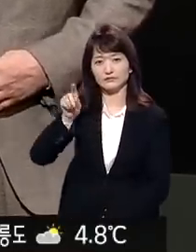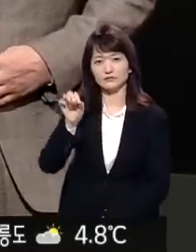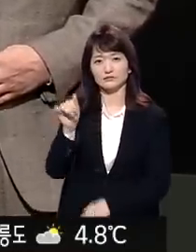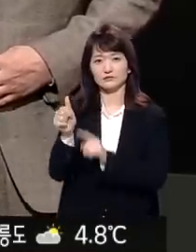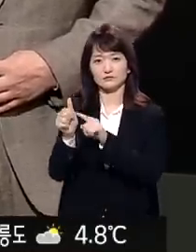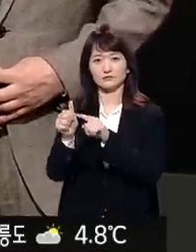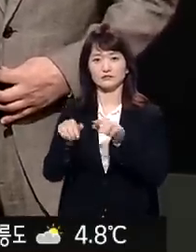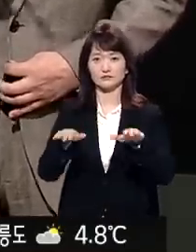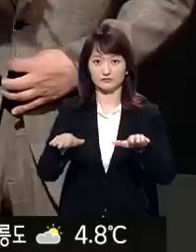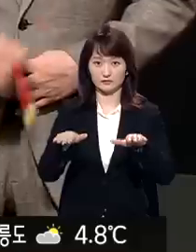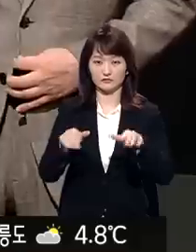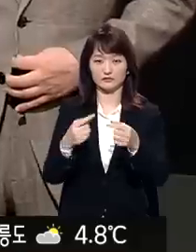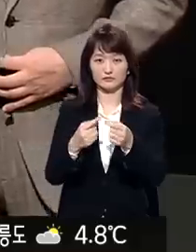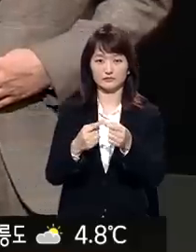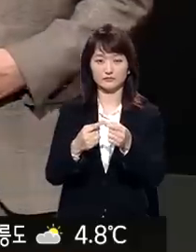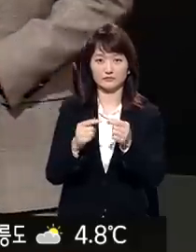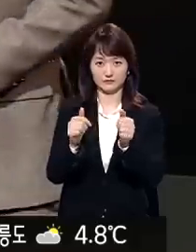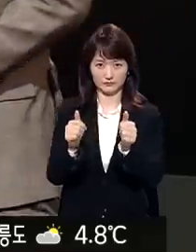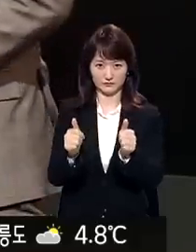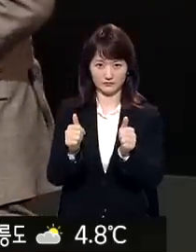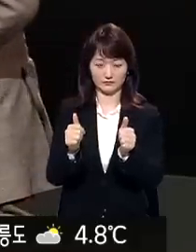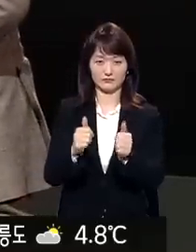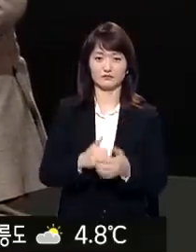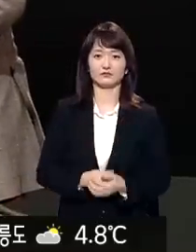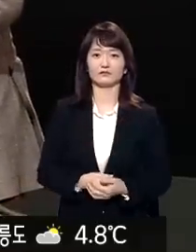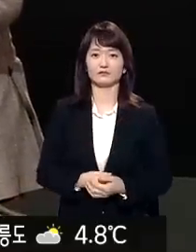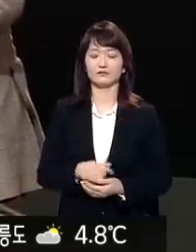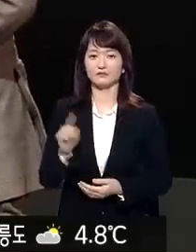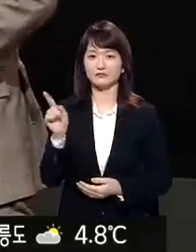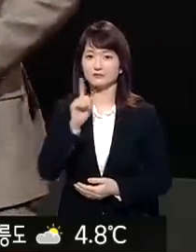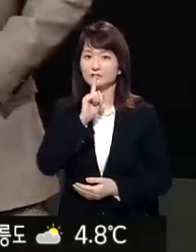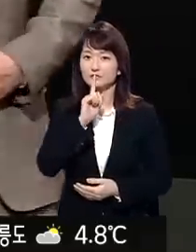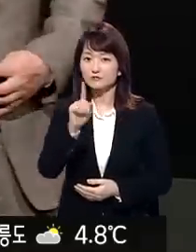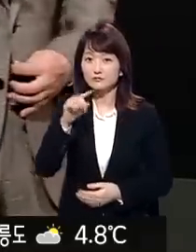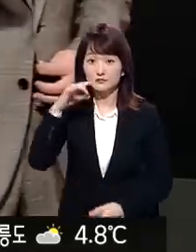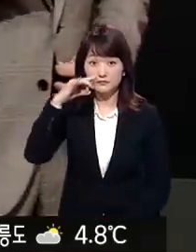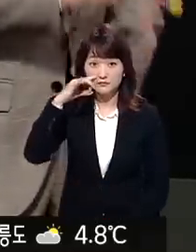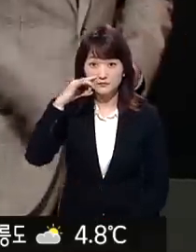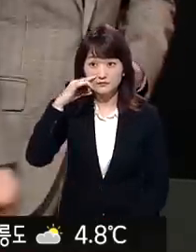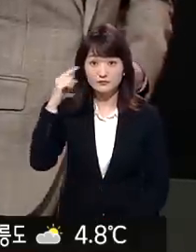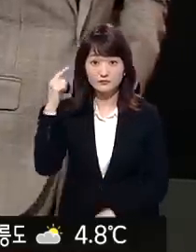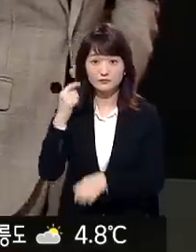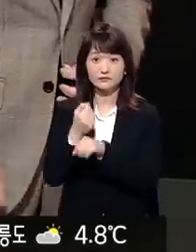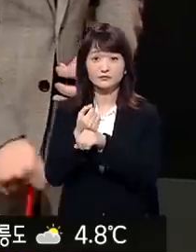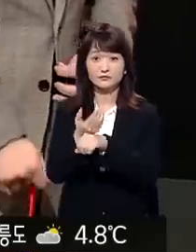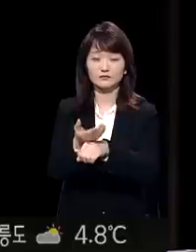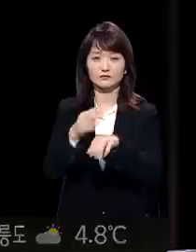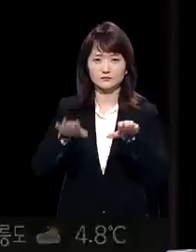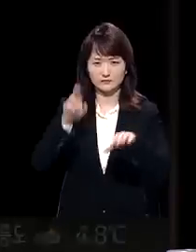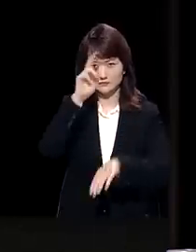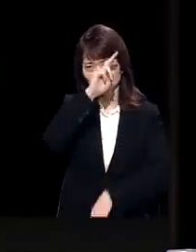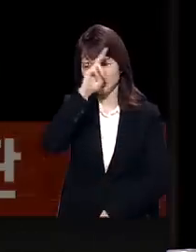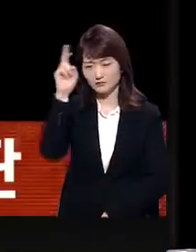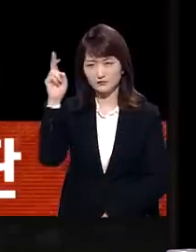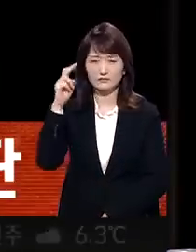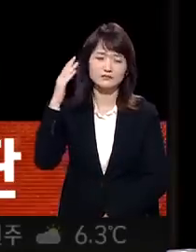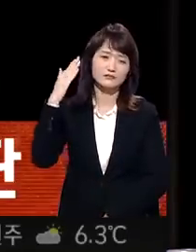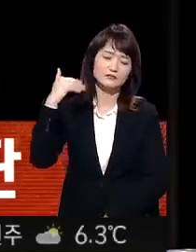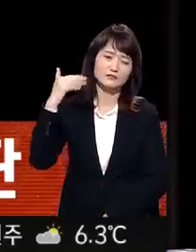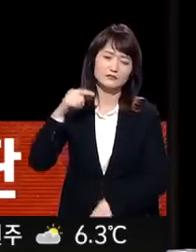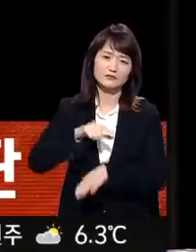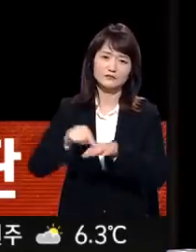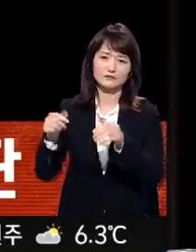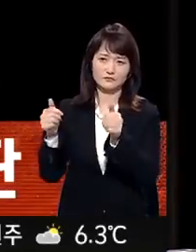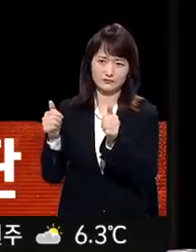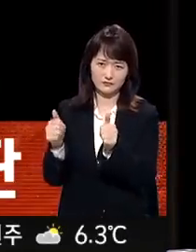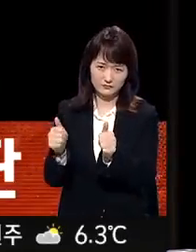오늘 이기영 첫 공판이 있었는데 자, 어떤 얘기를 했는지 궁금합니다. 전해주시죠. 네, 오늘 오후에 의정부지법 고양지원에서 첫